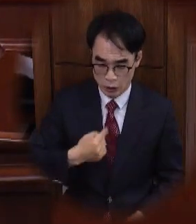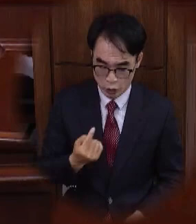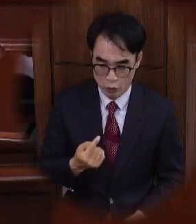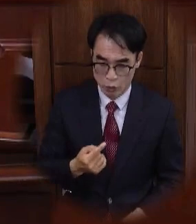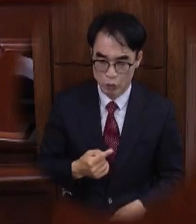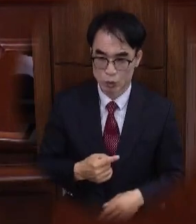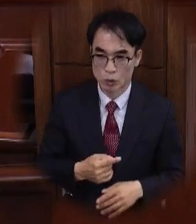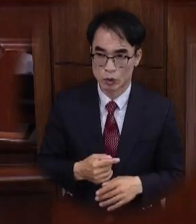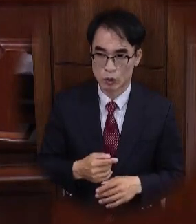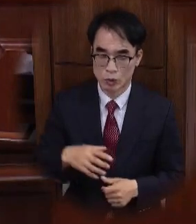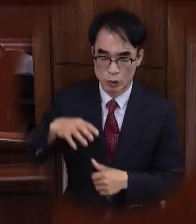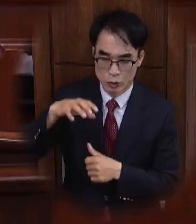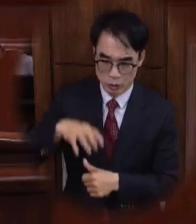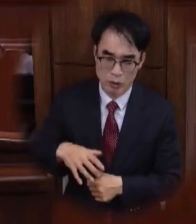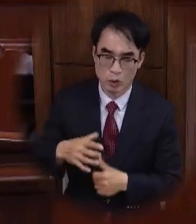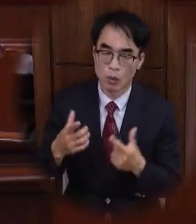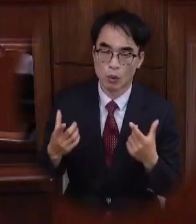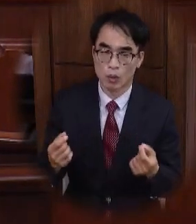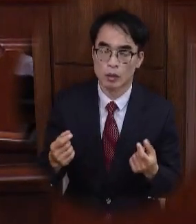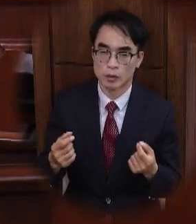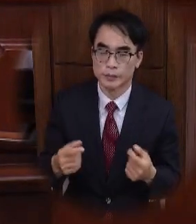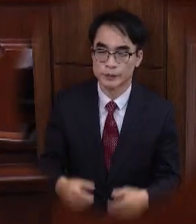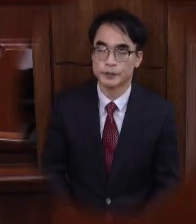올마 매고 있는 형국입니다